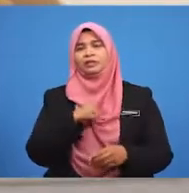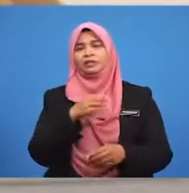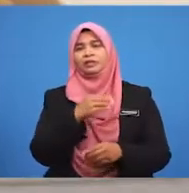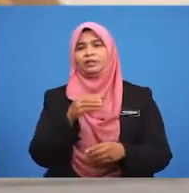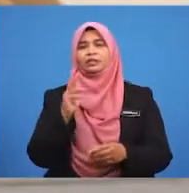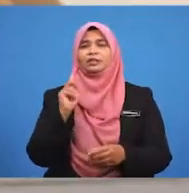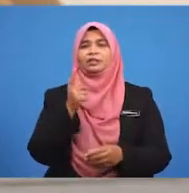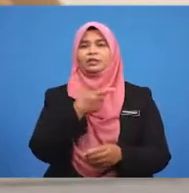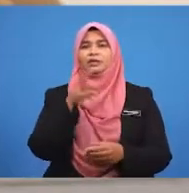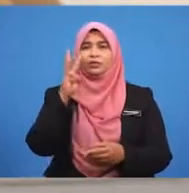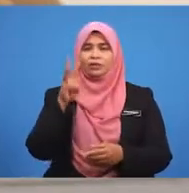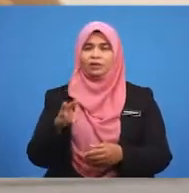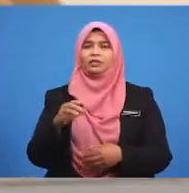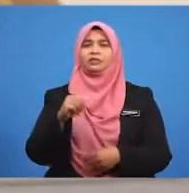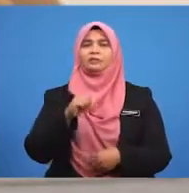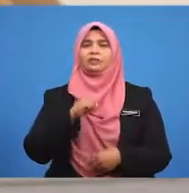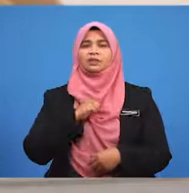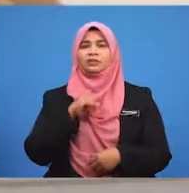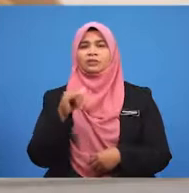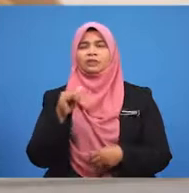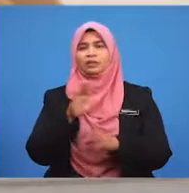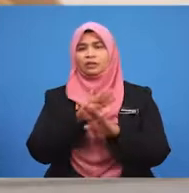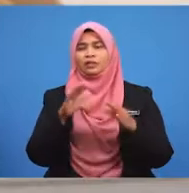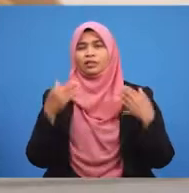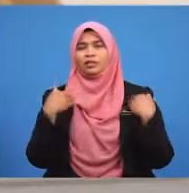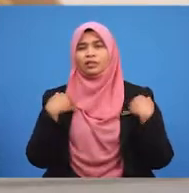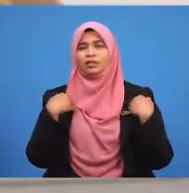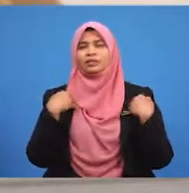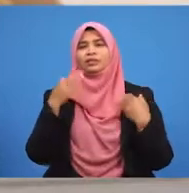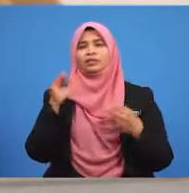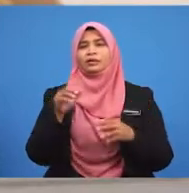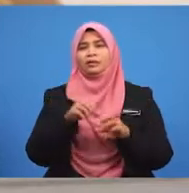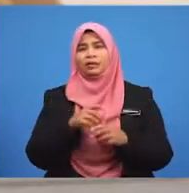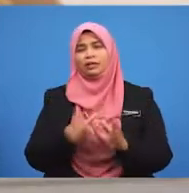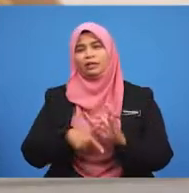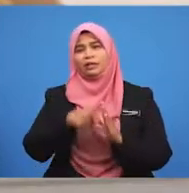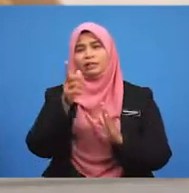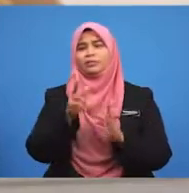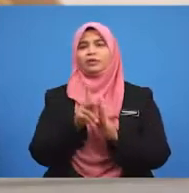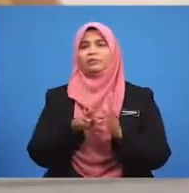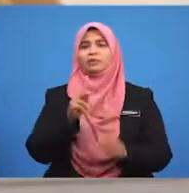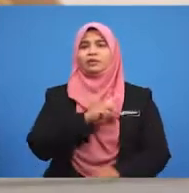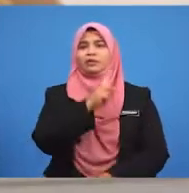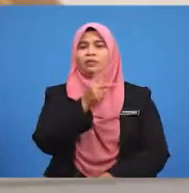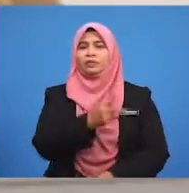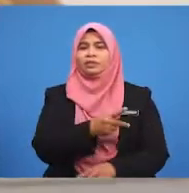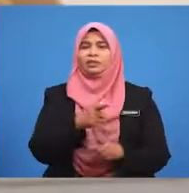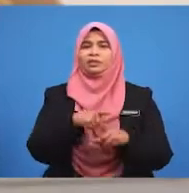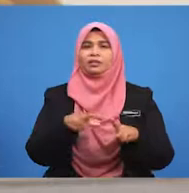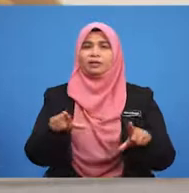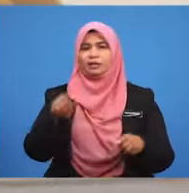wajib mengakui bahawa tiada makhluk yang lebih berkuasa melainkan Allah Subhanahu wa